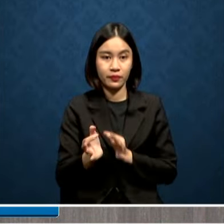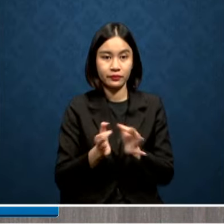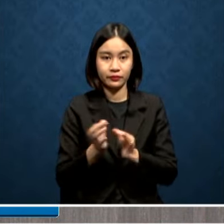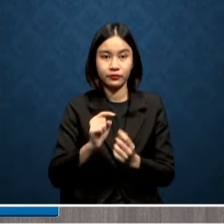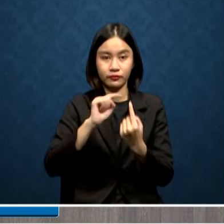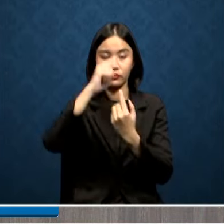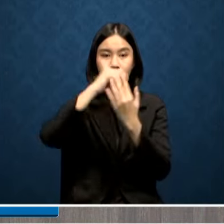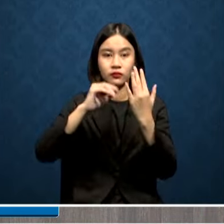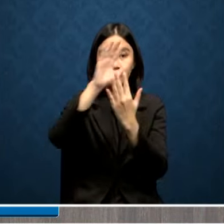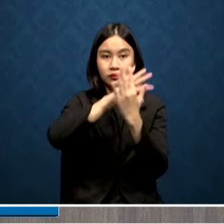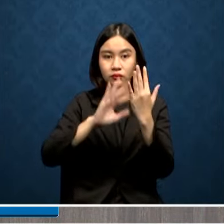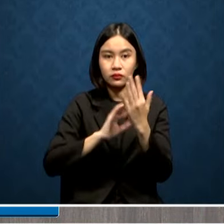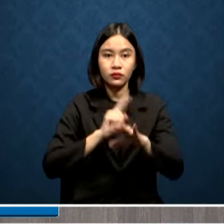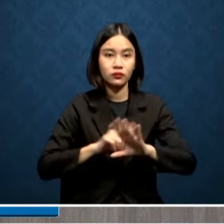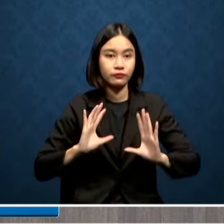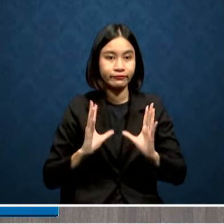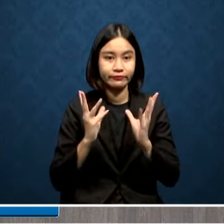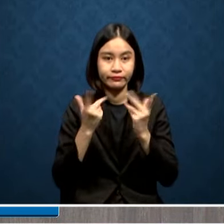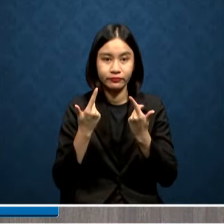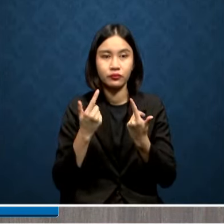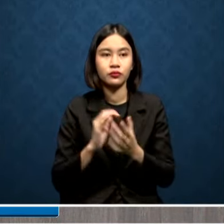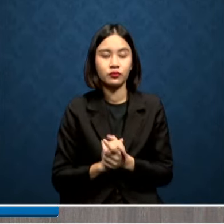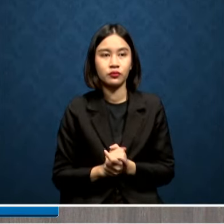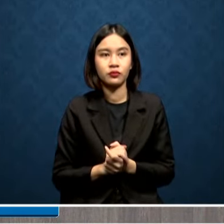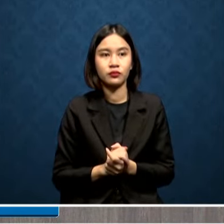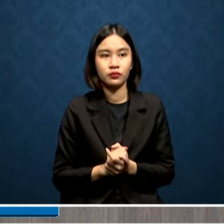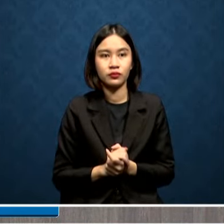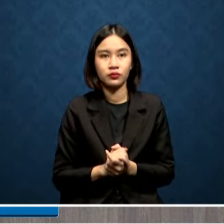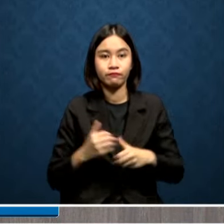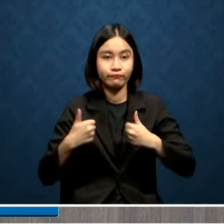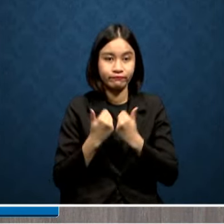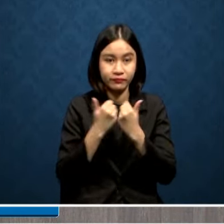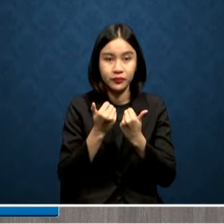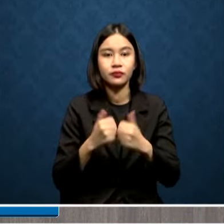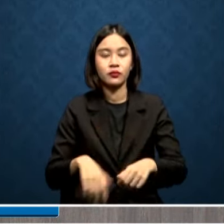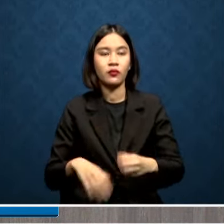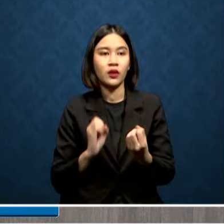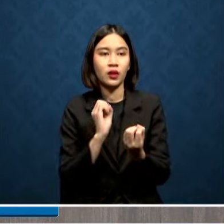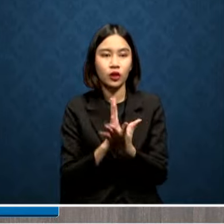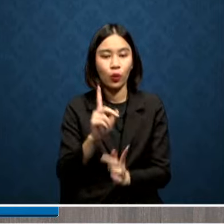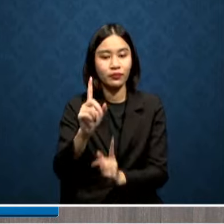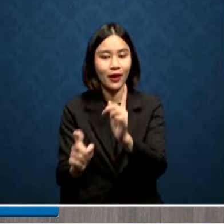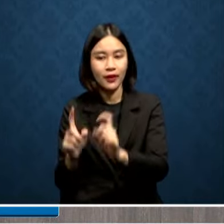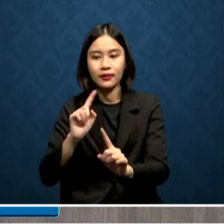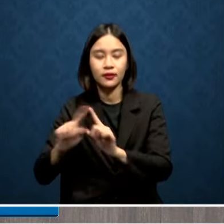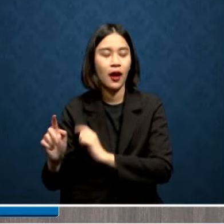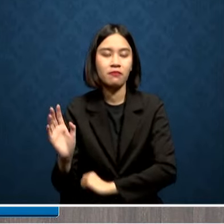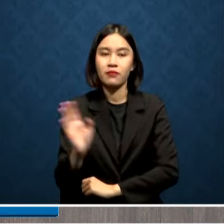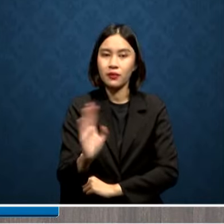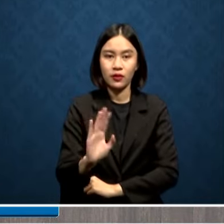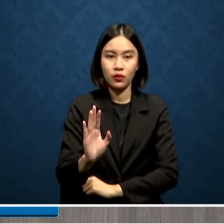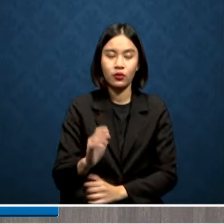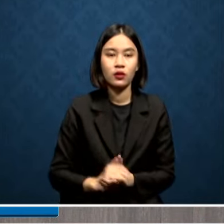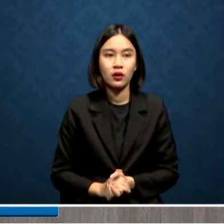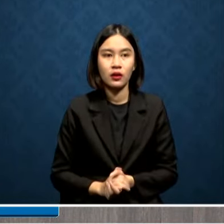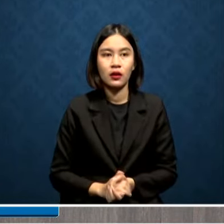ประเทศไทยเราหมดเวลาแล้วที่จะมาเผชิญหน้าหมดเวลาแล้วที่จะมาสูญเสียซ้ำแล้วซ้ำเล่าจริง